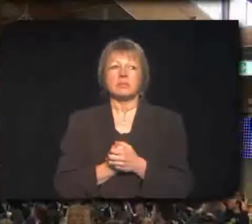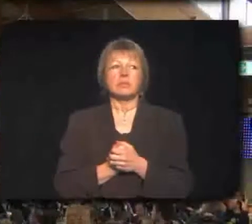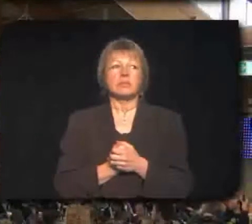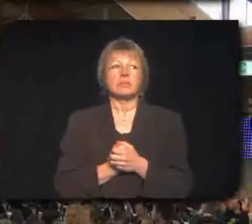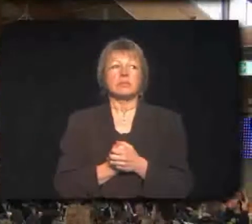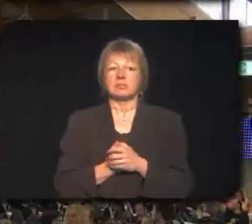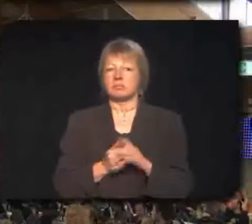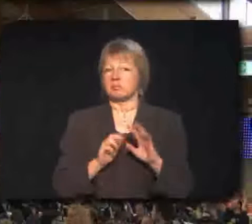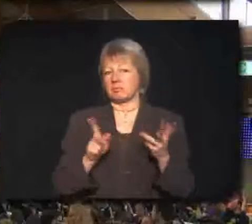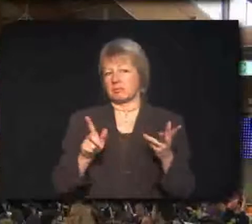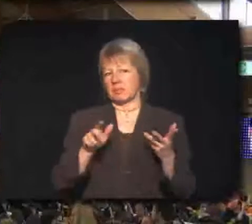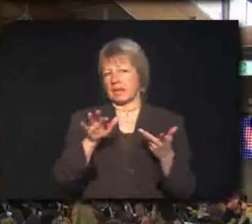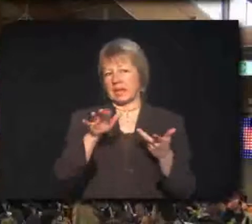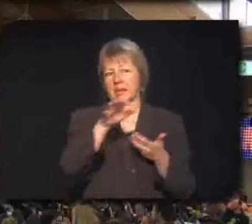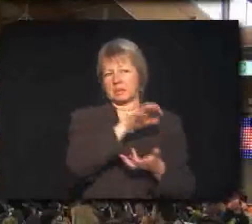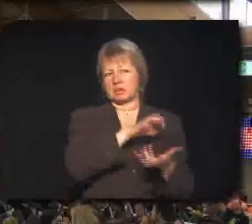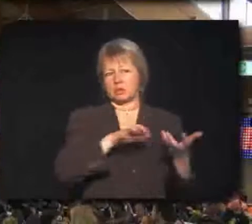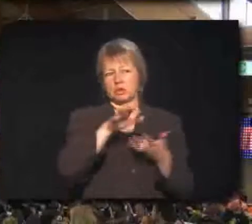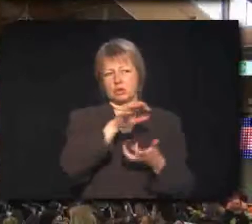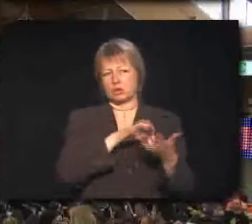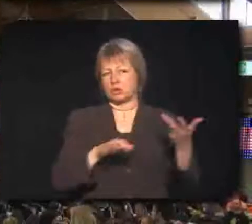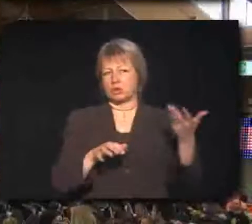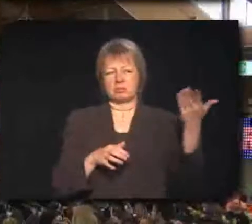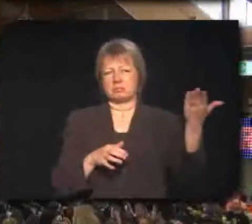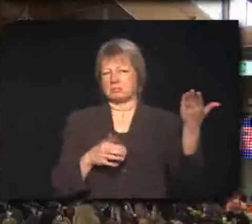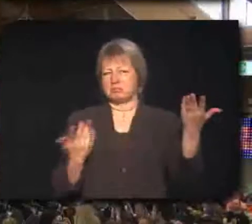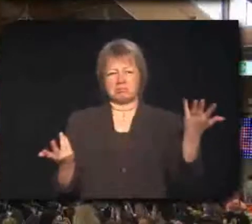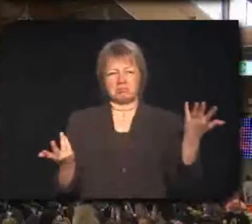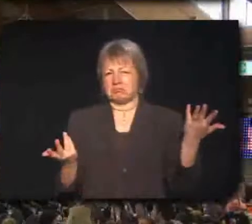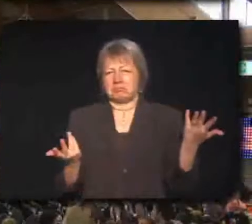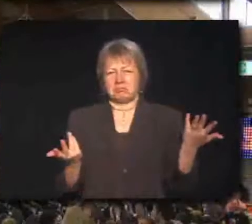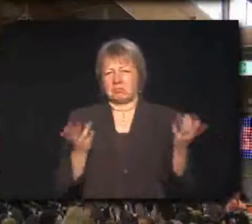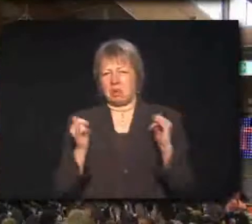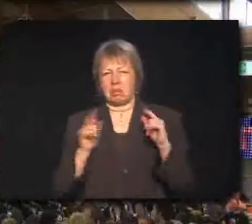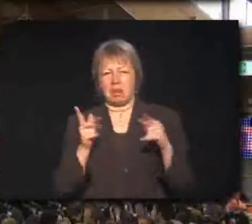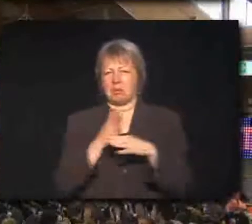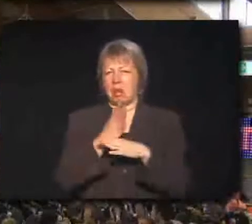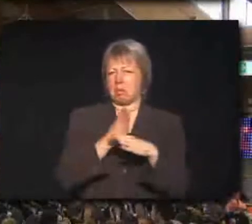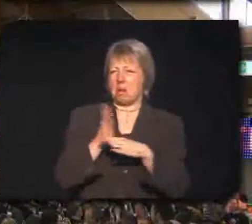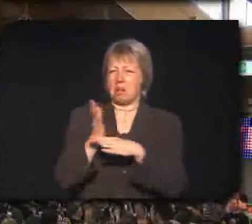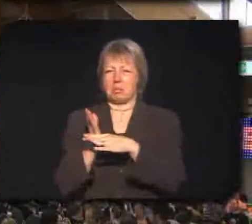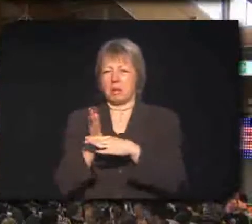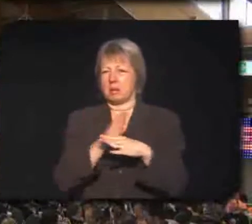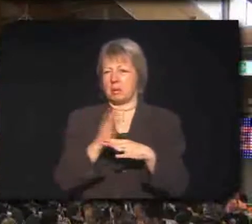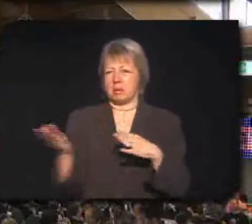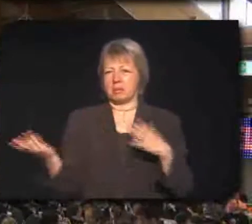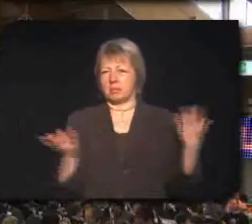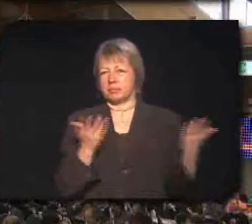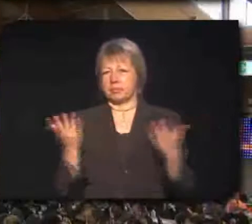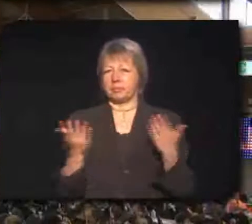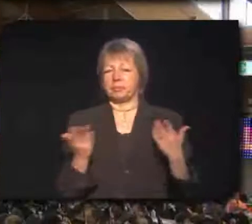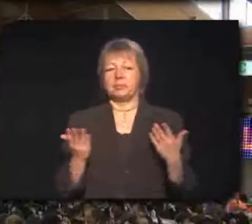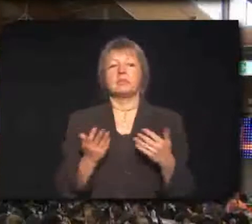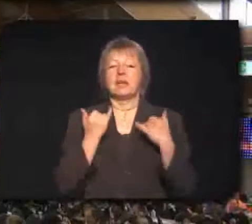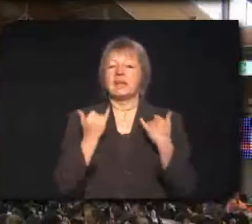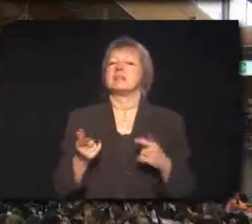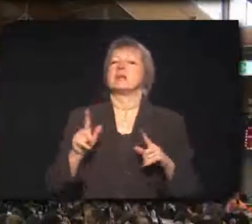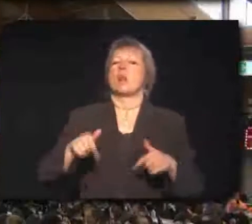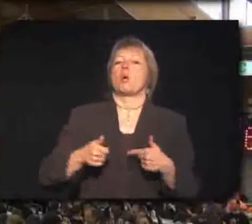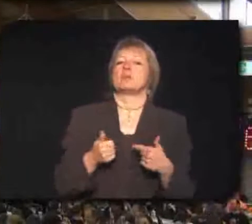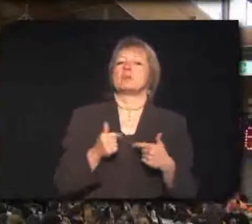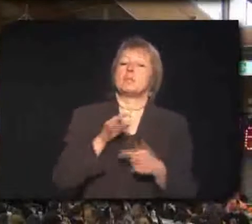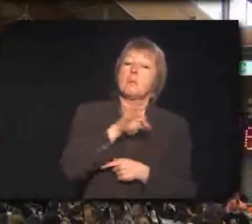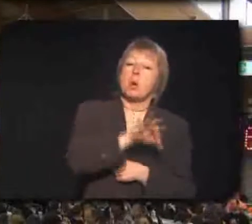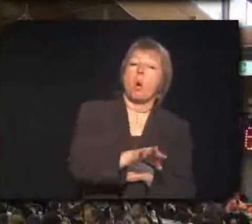absolut gemischt wir können keine Mehrheit erkennen gut jetzt fangen wir mit Kronen contra an